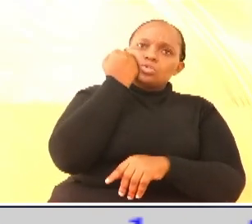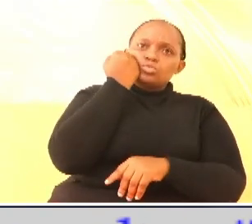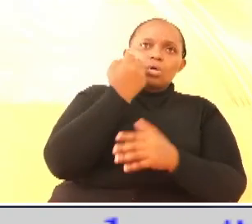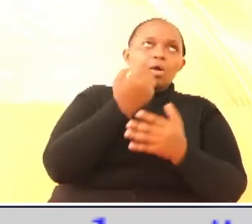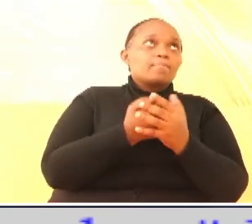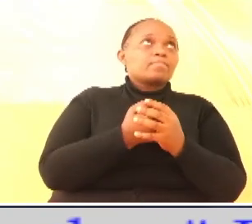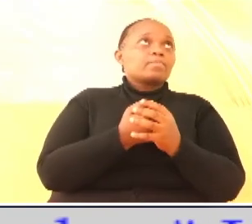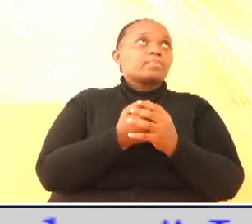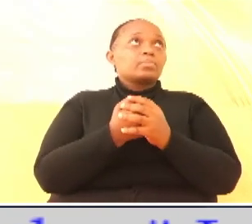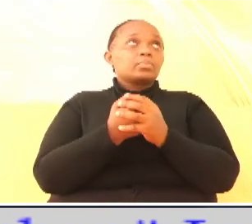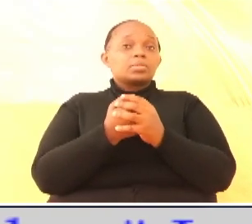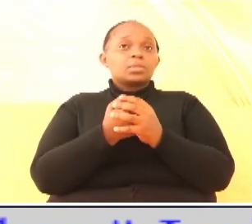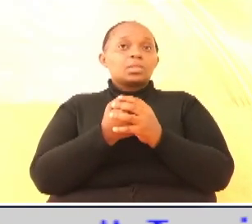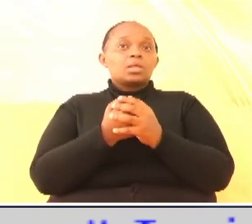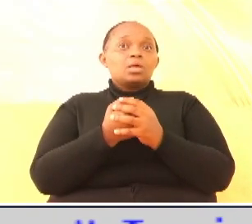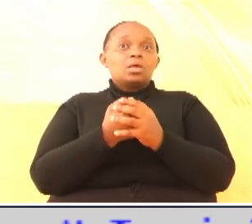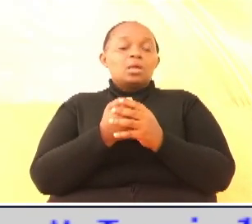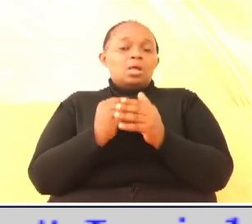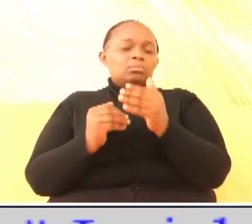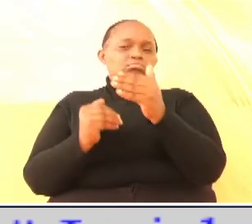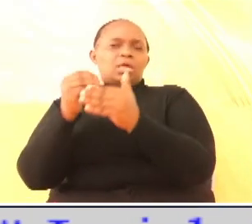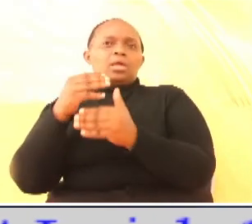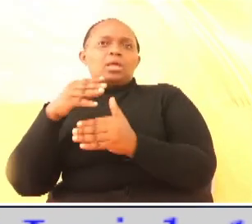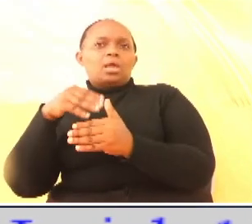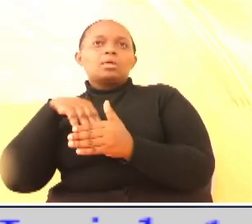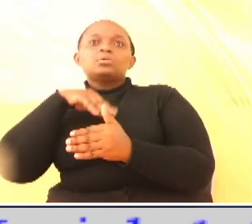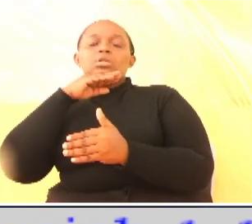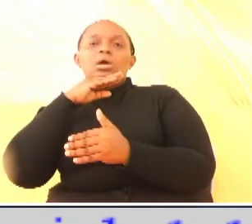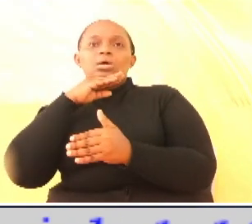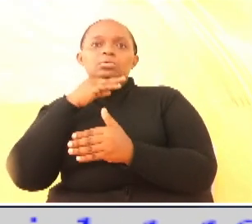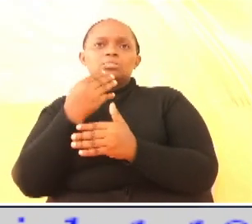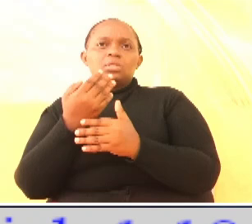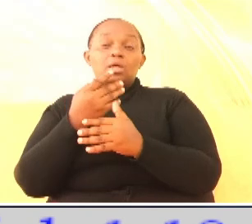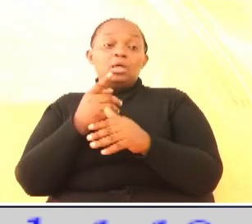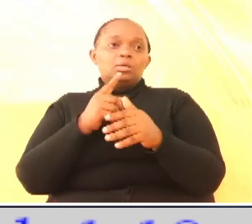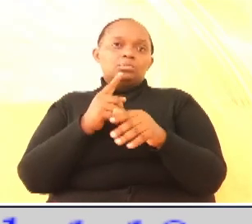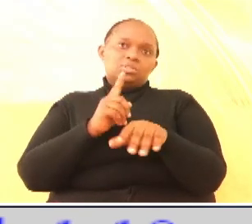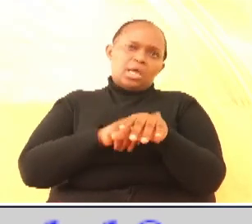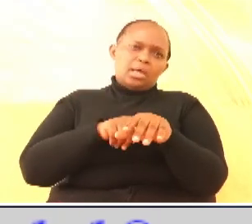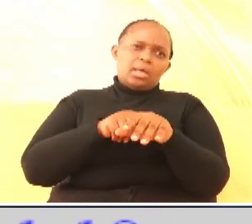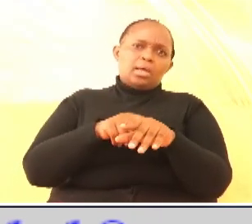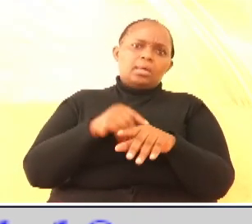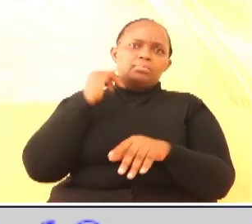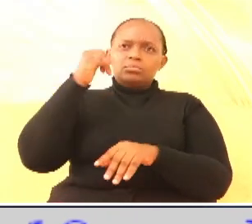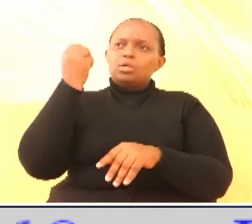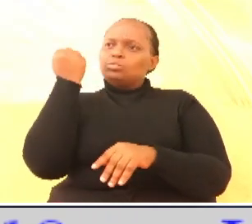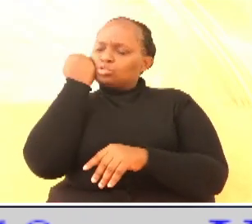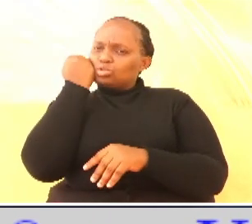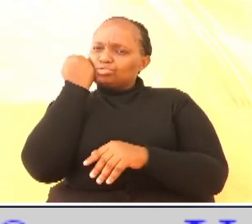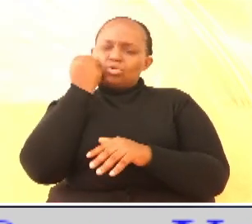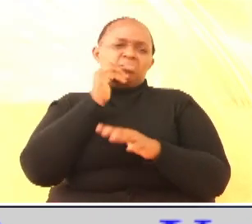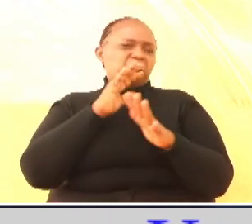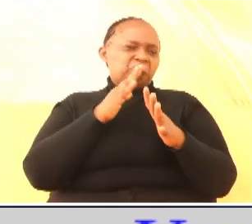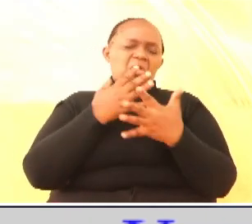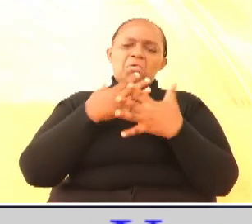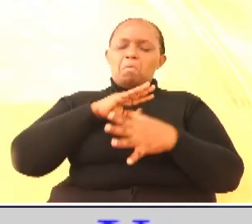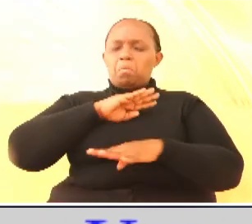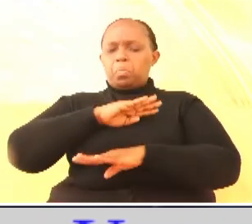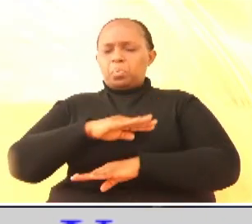ulianza hapo chapter 23 ukisoma. Baada ya kuseto katika Kana na kukawa kuna amani sasa hakuna